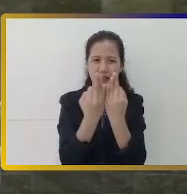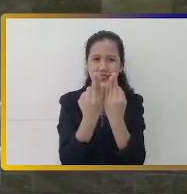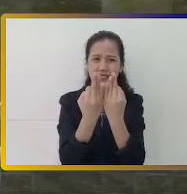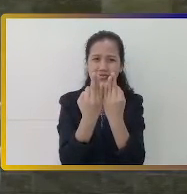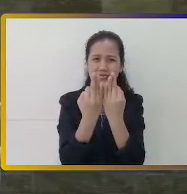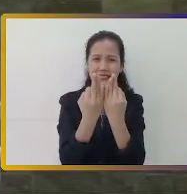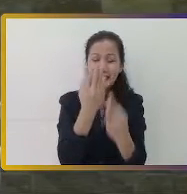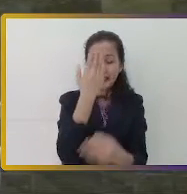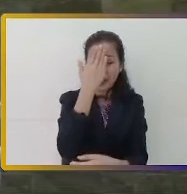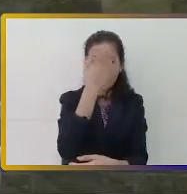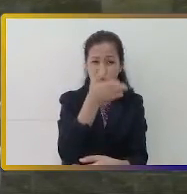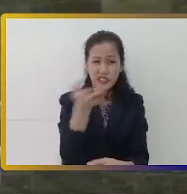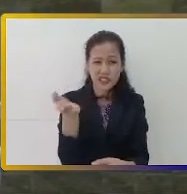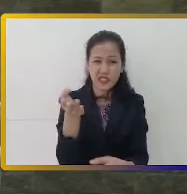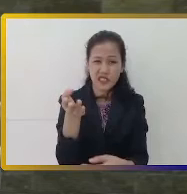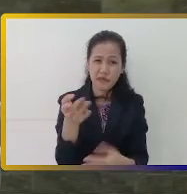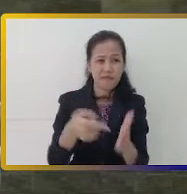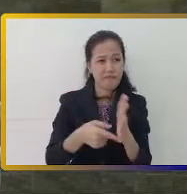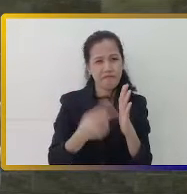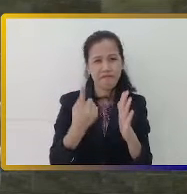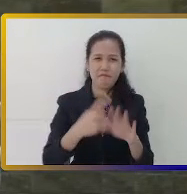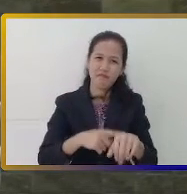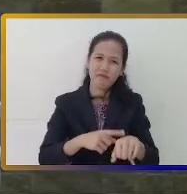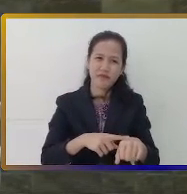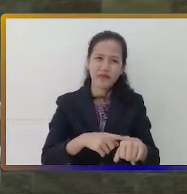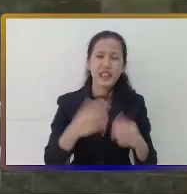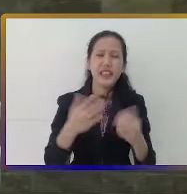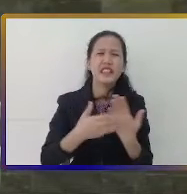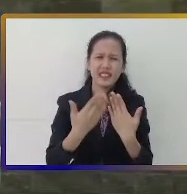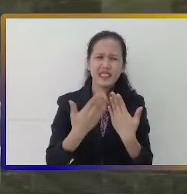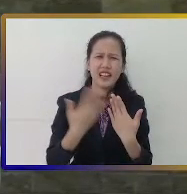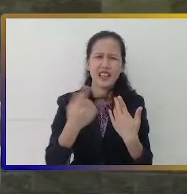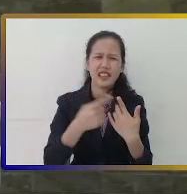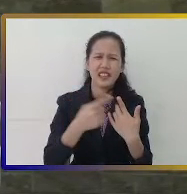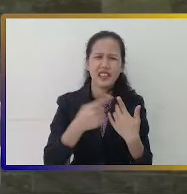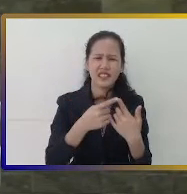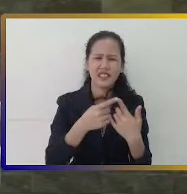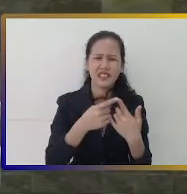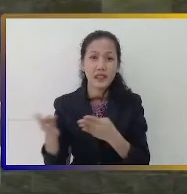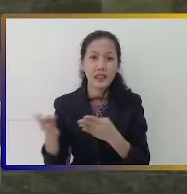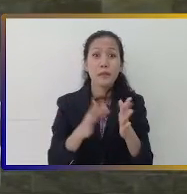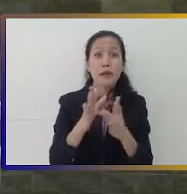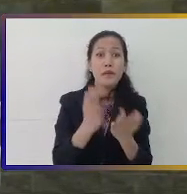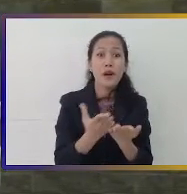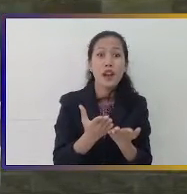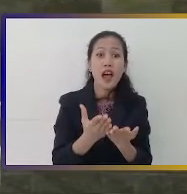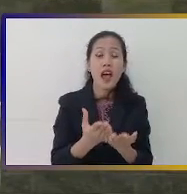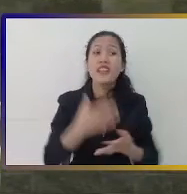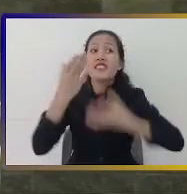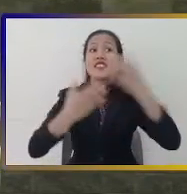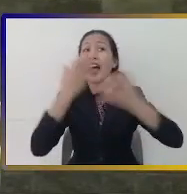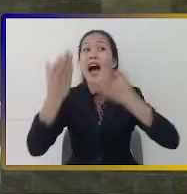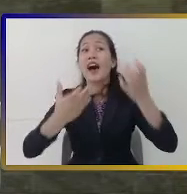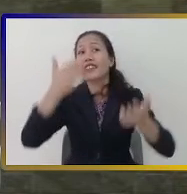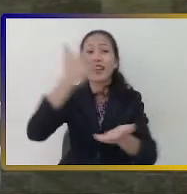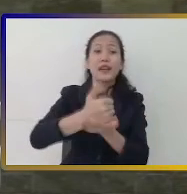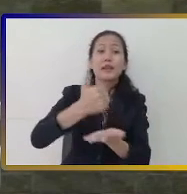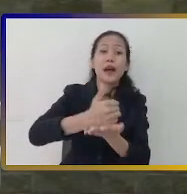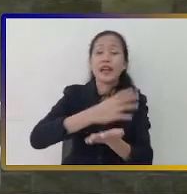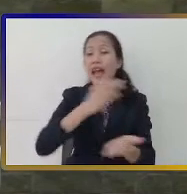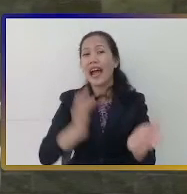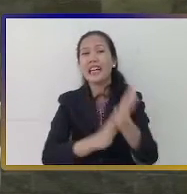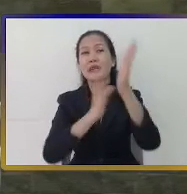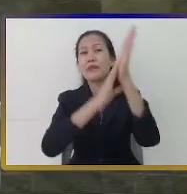minsan, madali lang po magdala ng Biblia at sumigaw ng malakas na amen at magpuri sa